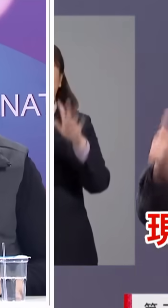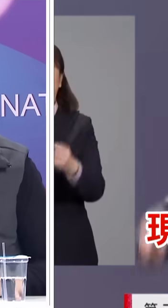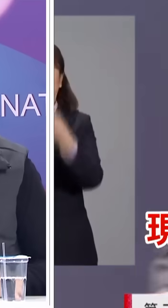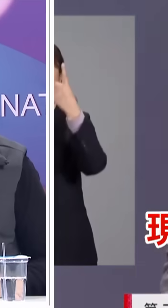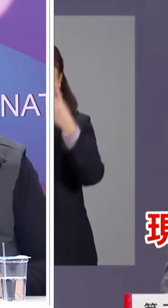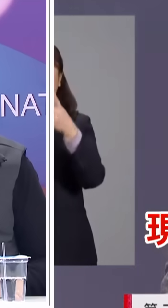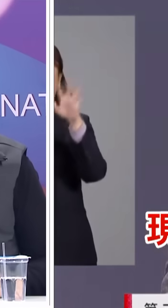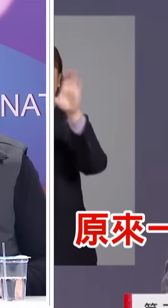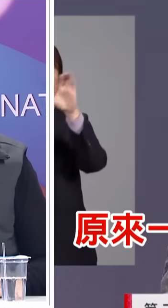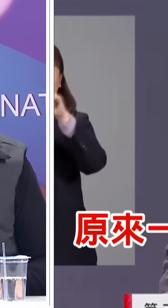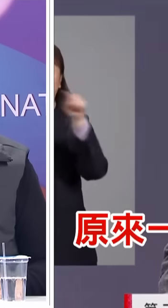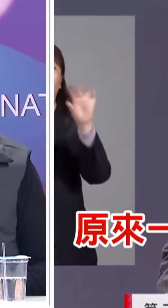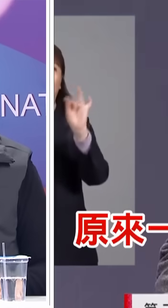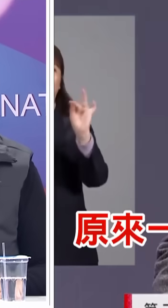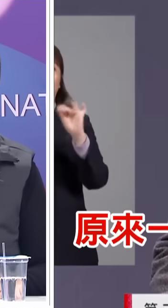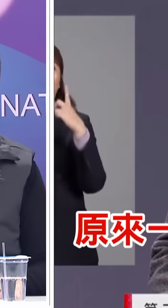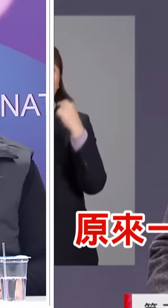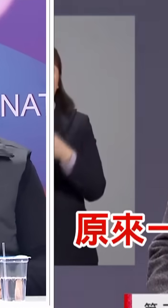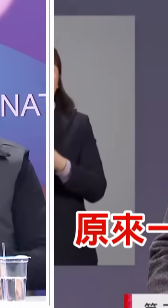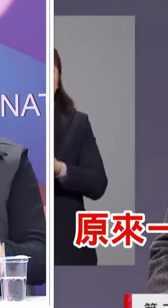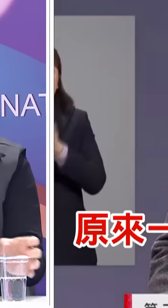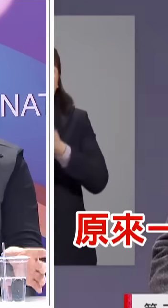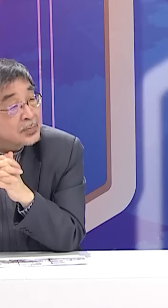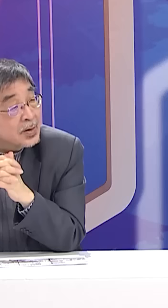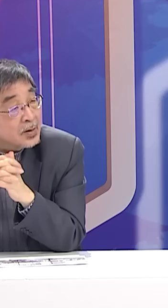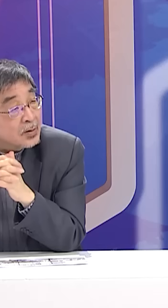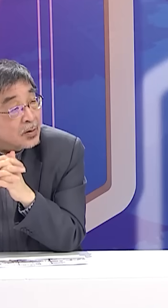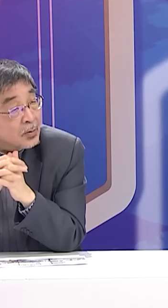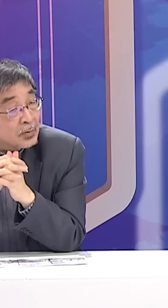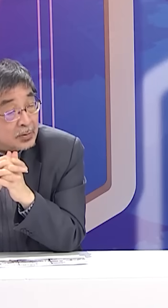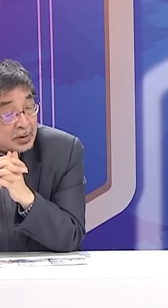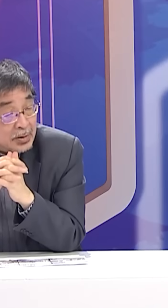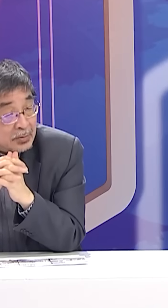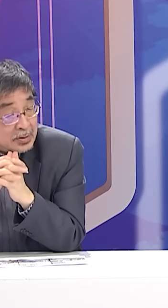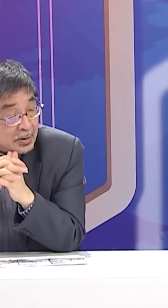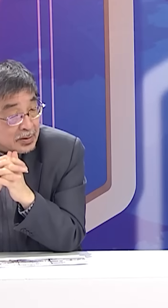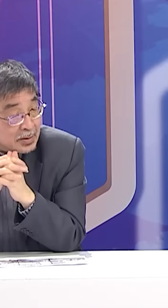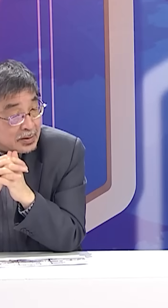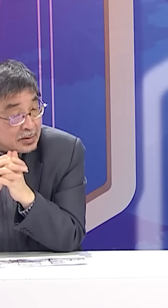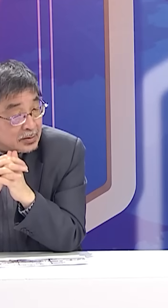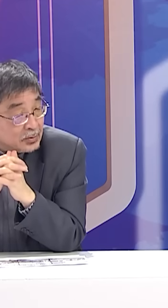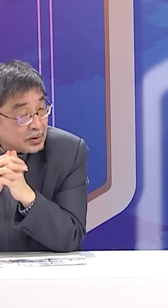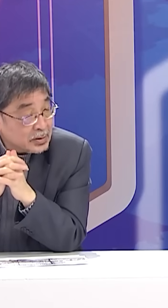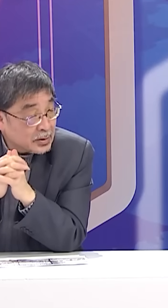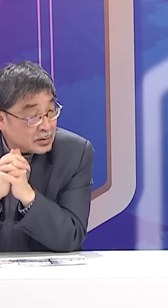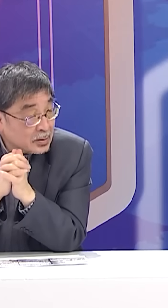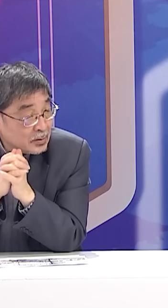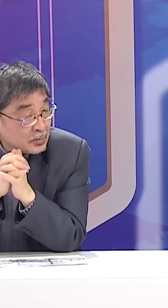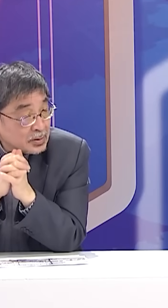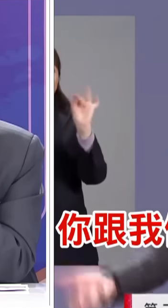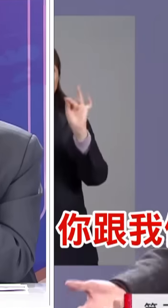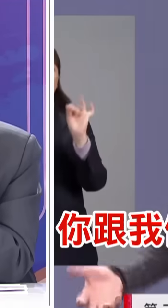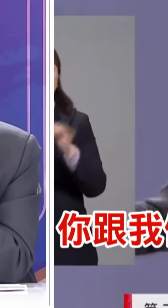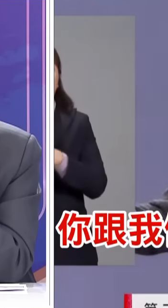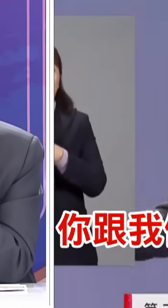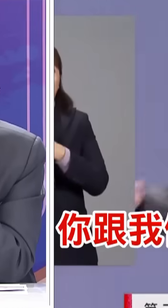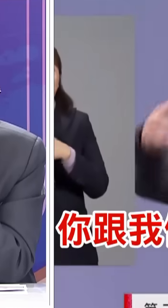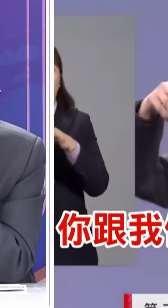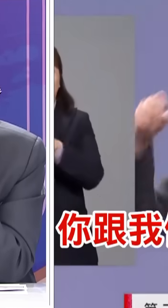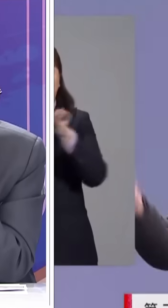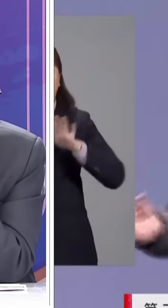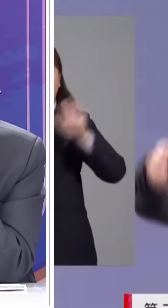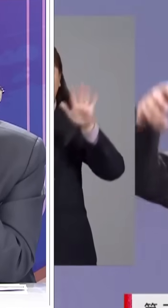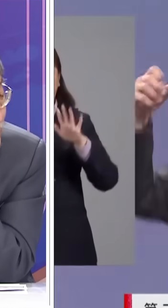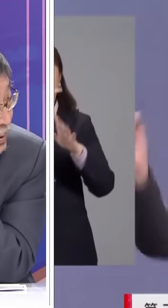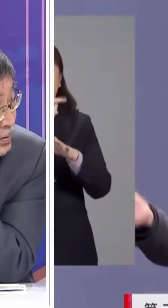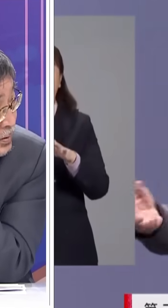以谦卑啊，民进党败选才会谦卑啦。 谢老师， 我因为我知道30多年前的时候，我记得赵少康